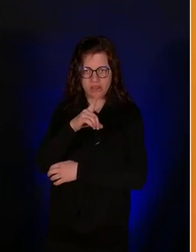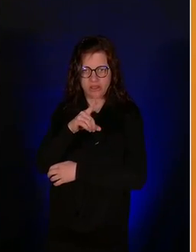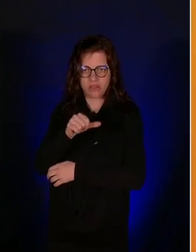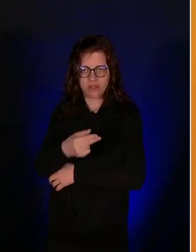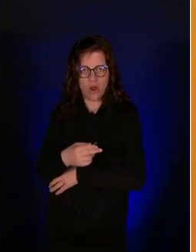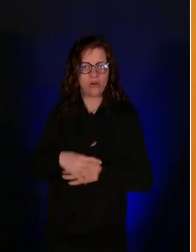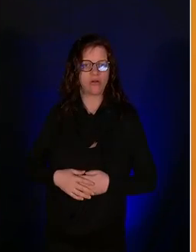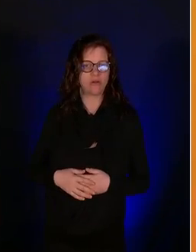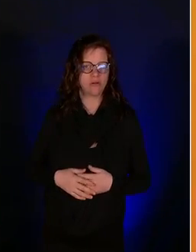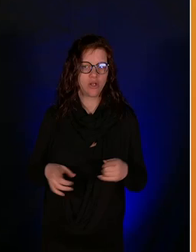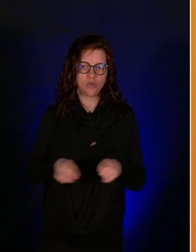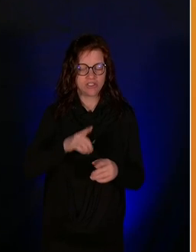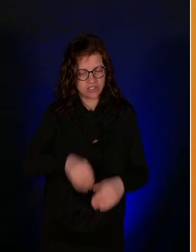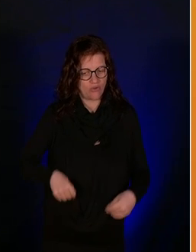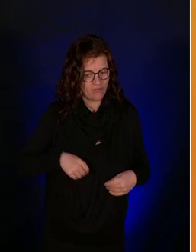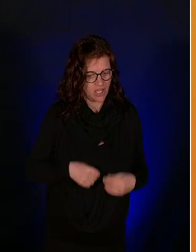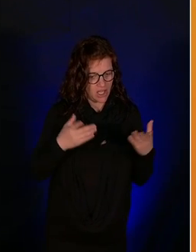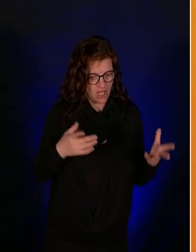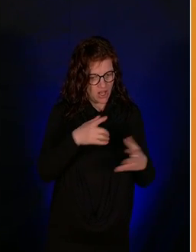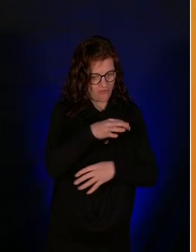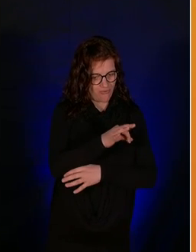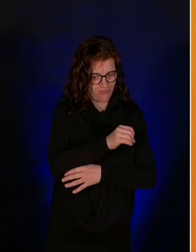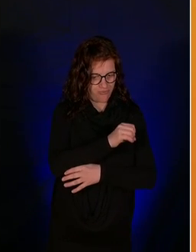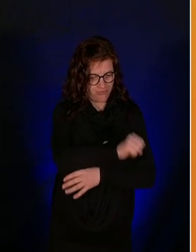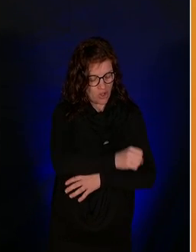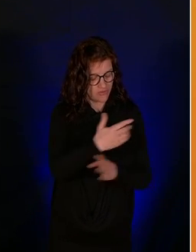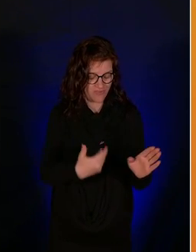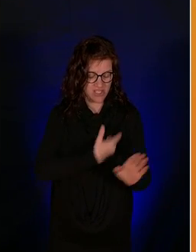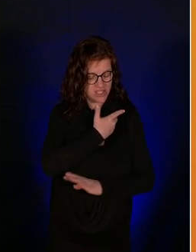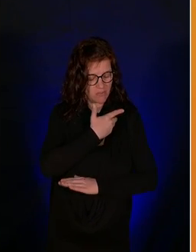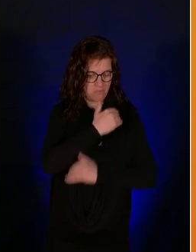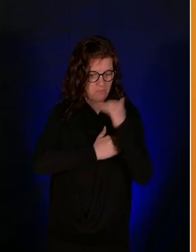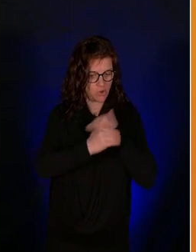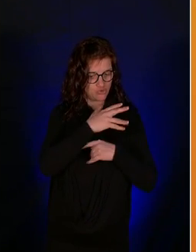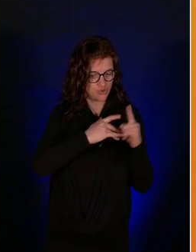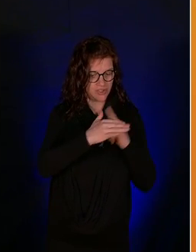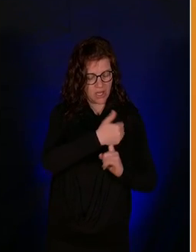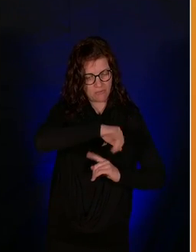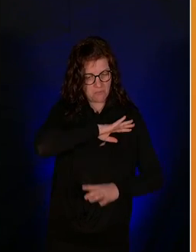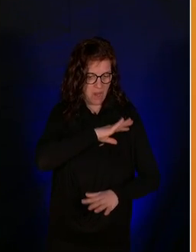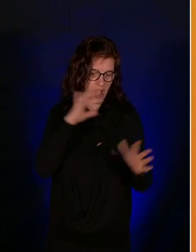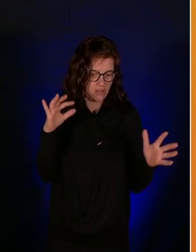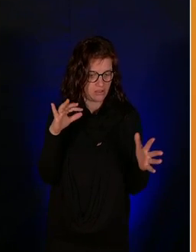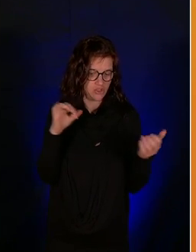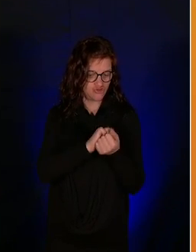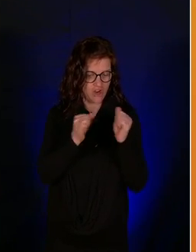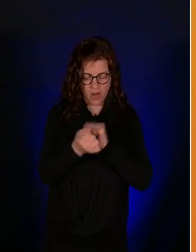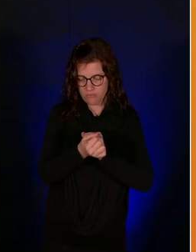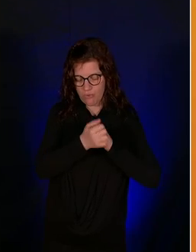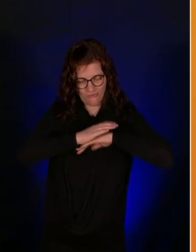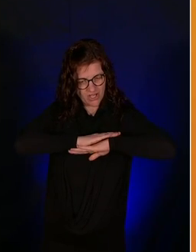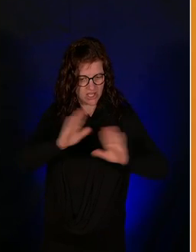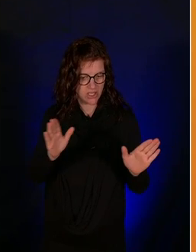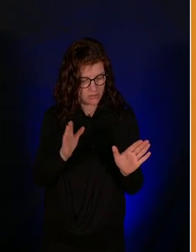Et aux ouvriers dockers du golfe de Fos, victimes d'un plan social à cause de l'arrêt du trafic charbon. Plus jamais